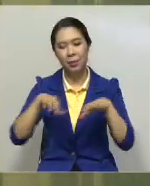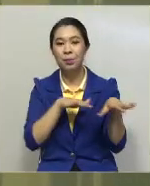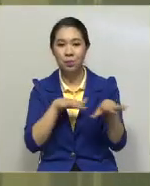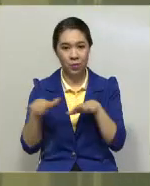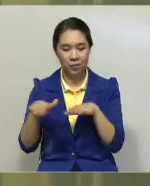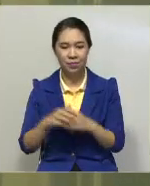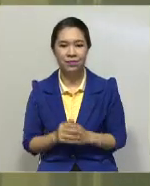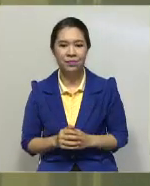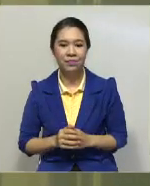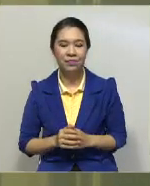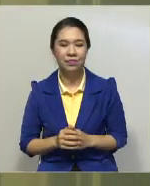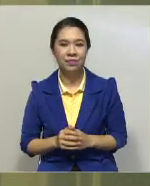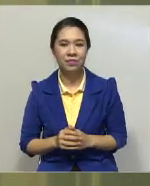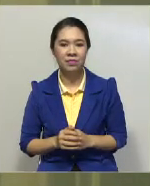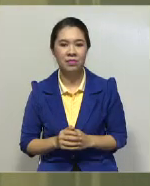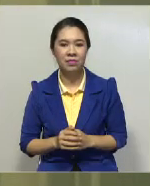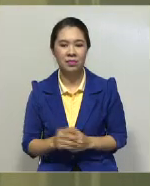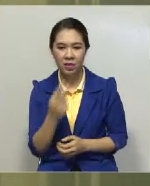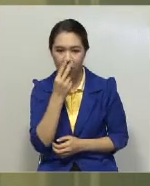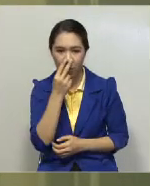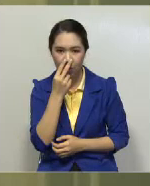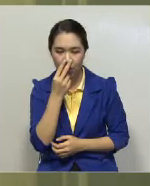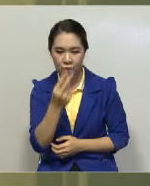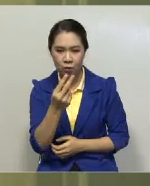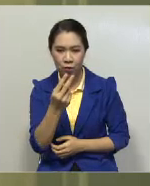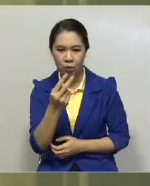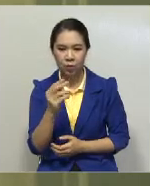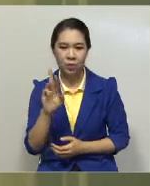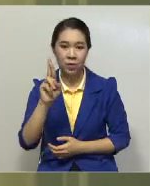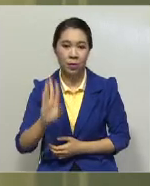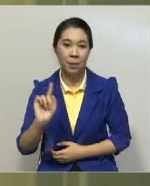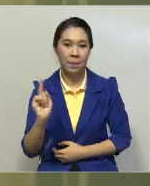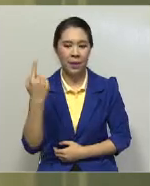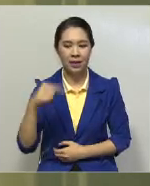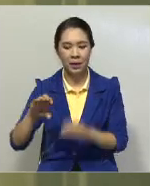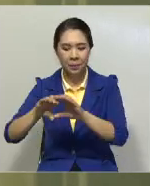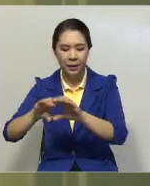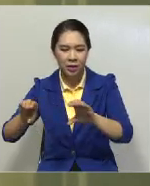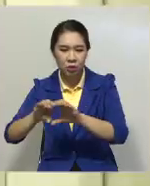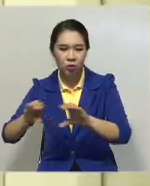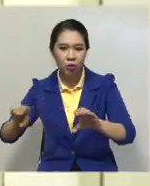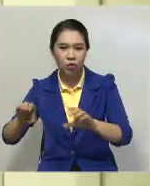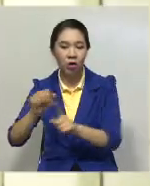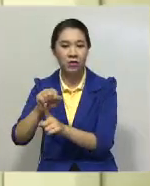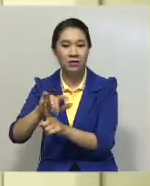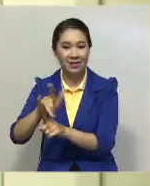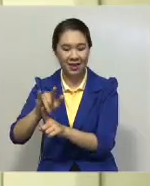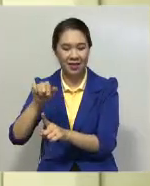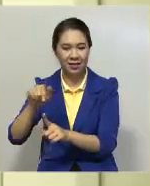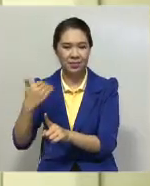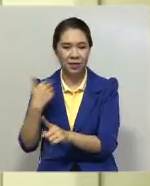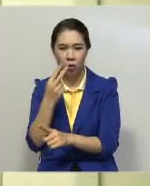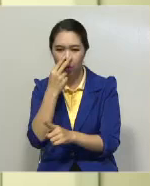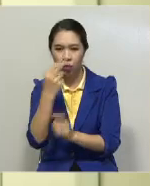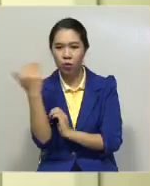ครับย้ำอีกครั้งนะครับคุณผู้ชมครับสามารถรับชม NBT ในระบบดิจิตอลได้นะครับผ่านกล่องรับสัญญาณหรือว่าเซ็ตท็อปบ็อกซ์หรือว่ารับชมผ่